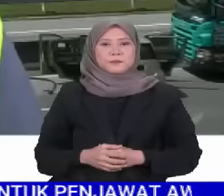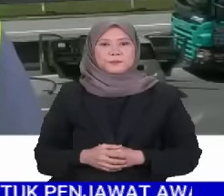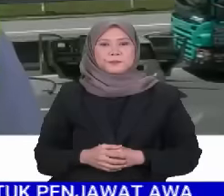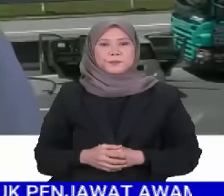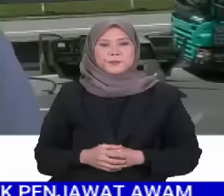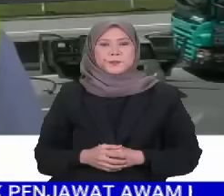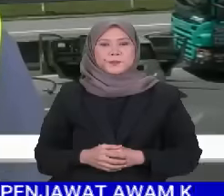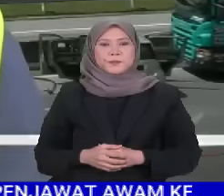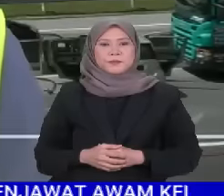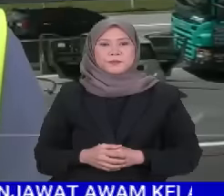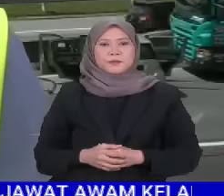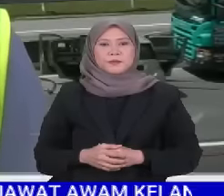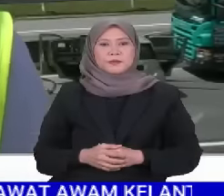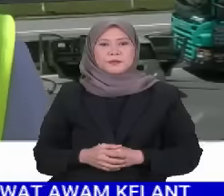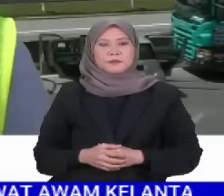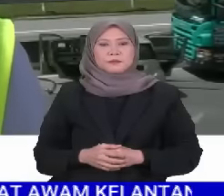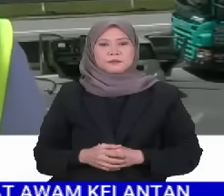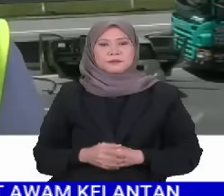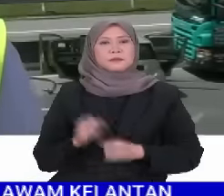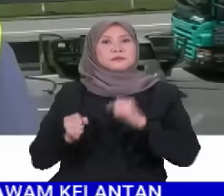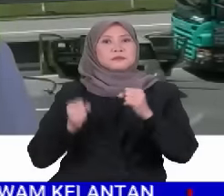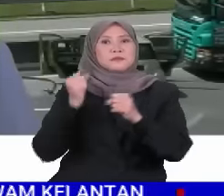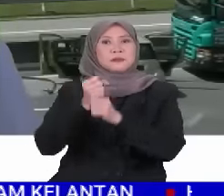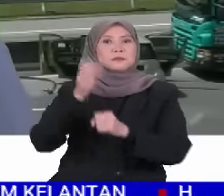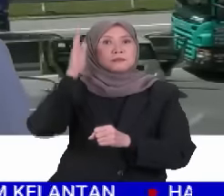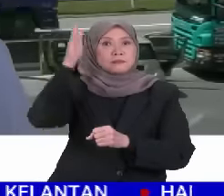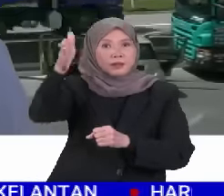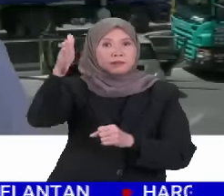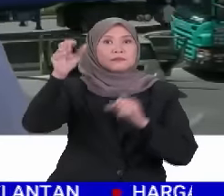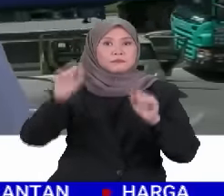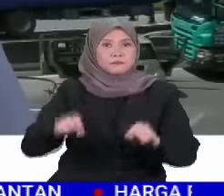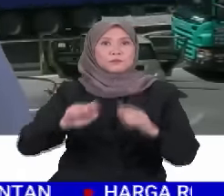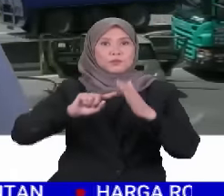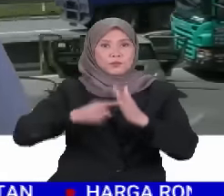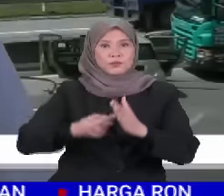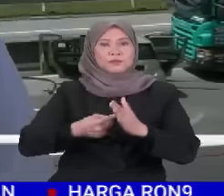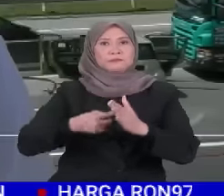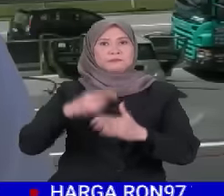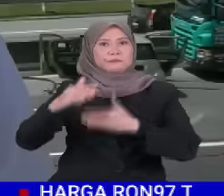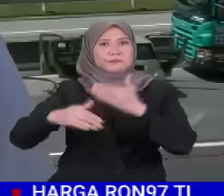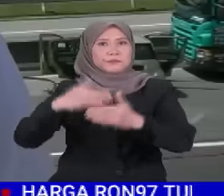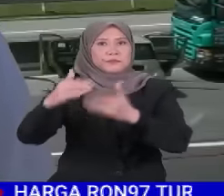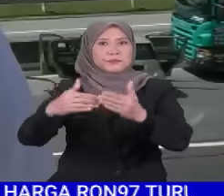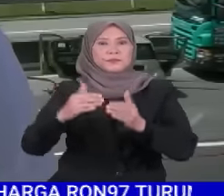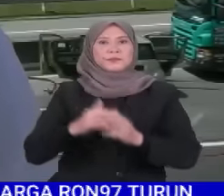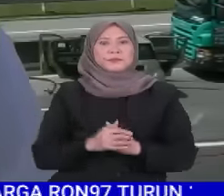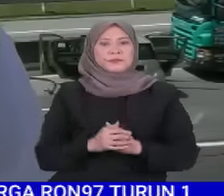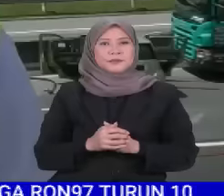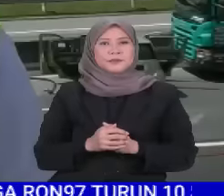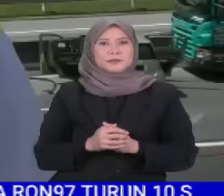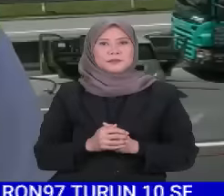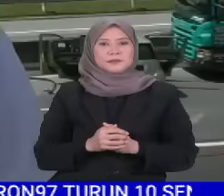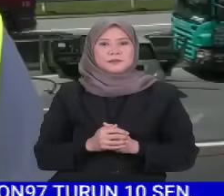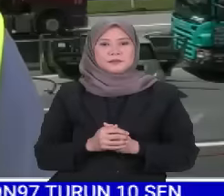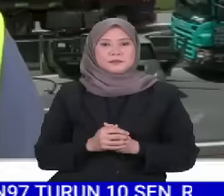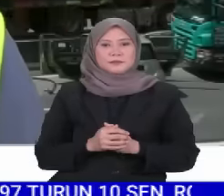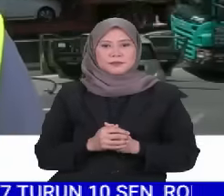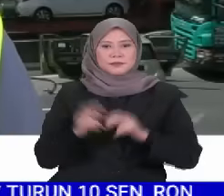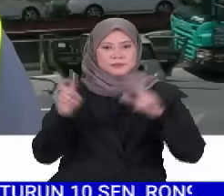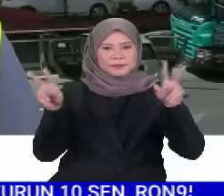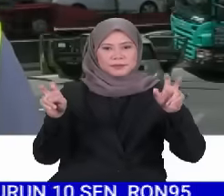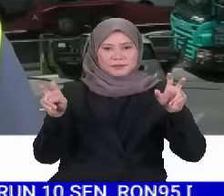salah satu ini City yang saya tahun depan insya Allah kita beri alasan laksanakan ialah dengan apa ini mengadakan